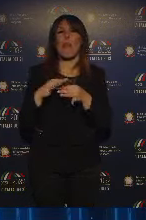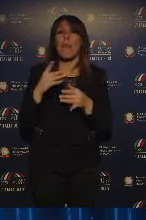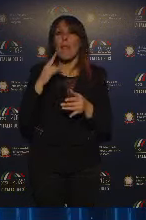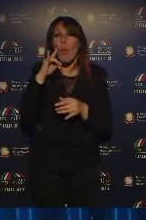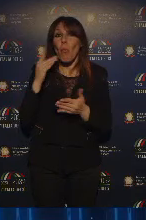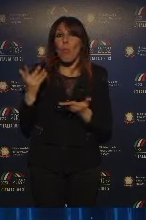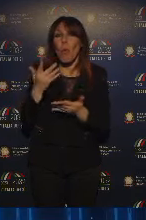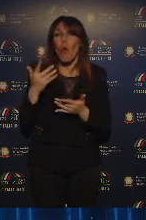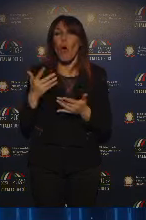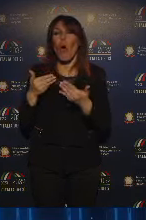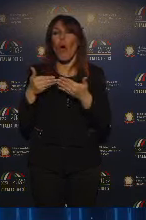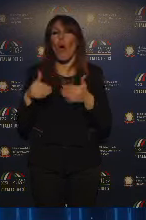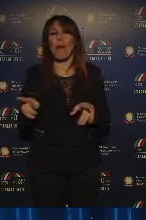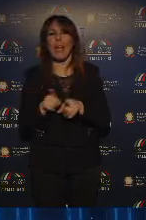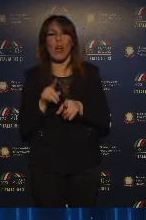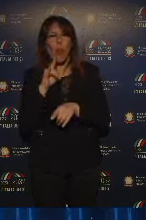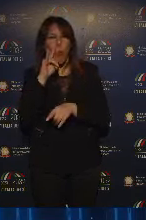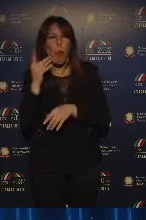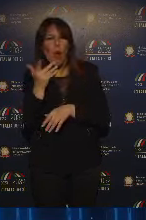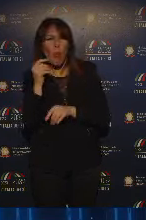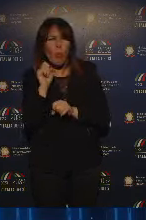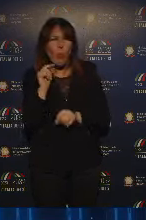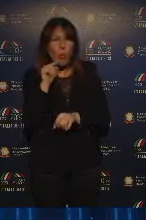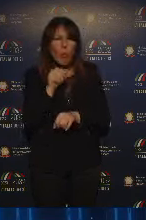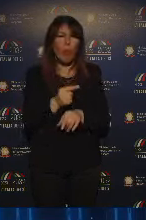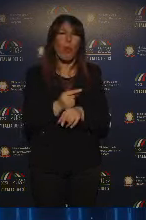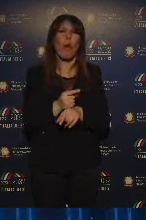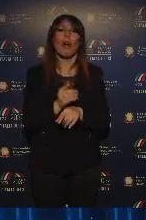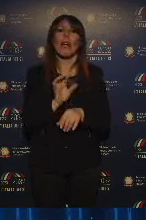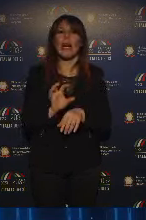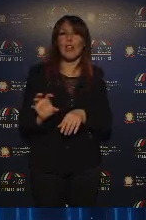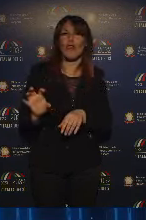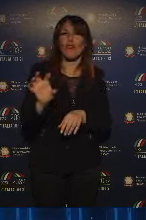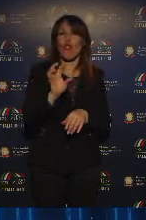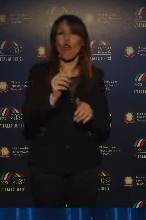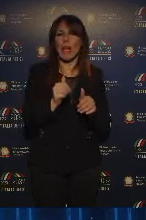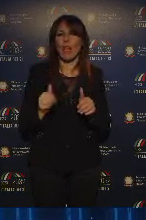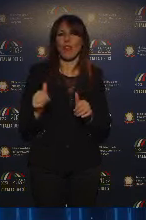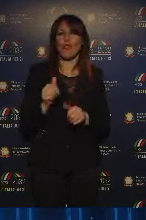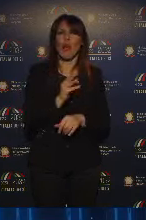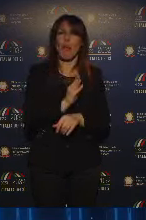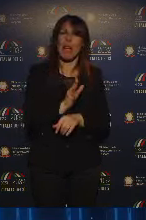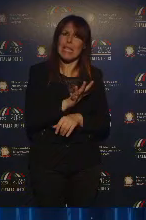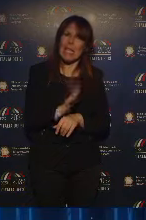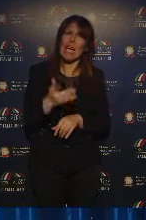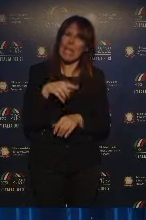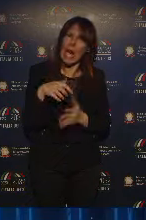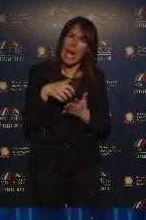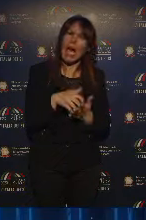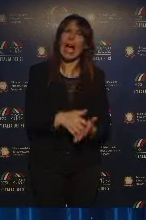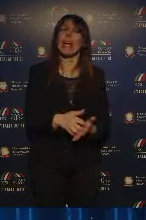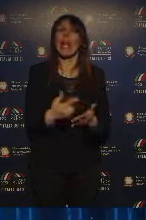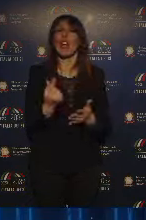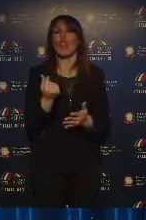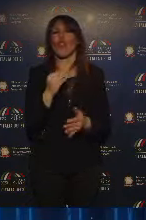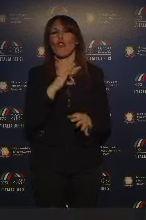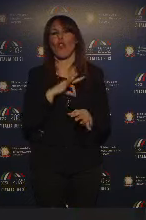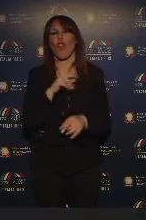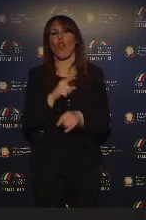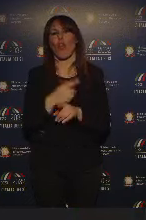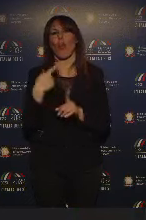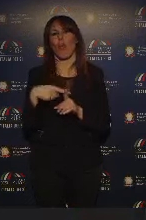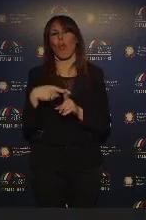Open economics Ponte distribuiscono regione per regione Basilicata compresa l'indotto economico